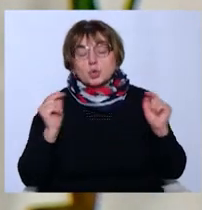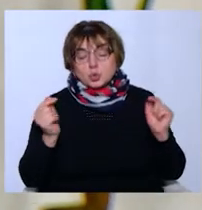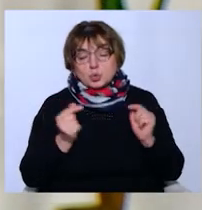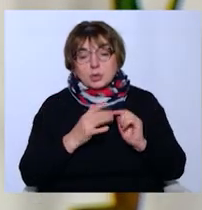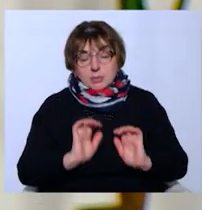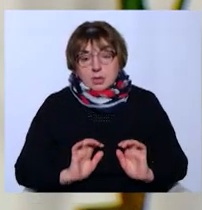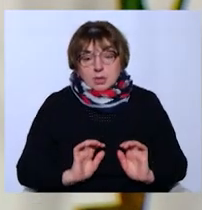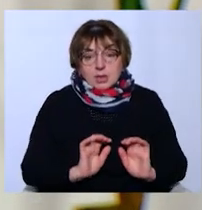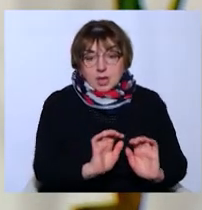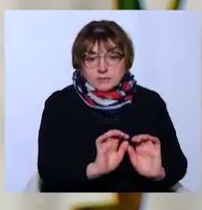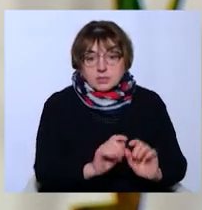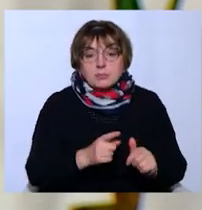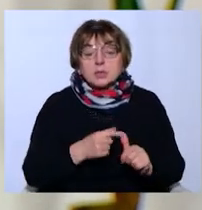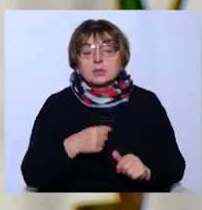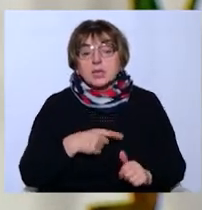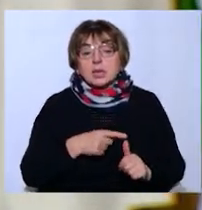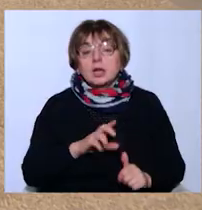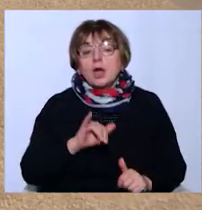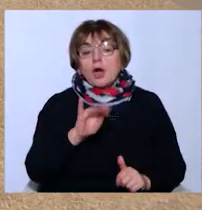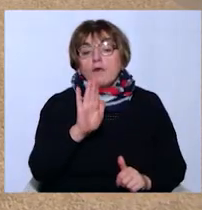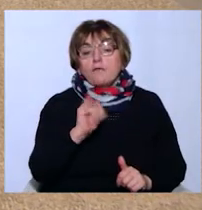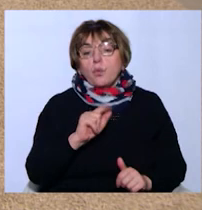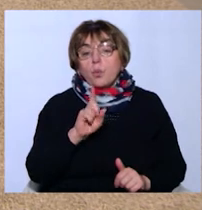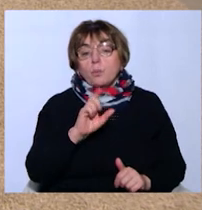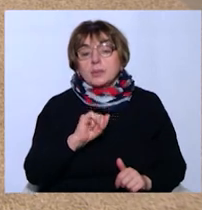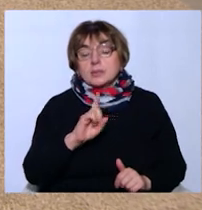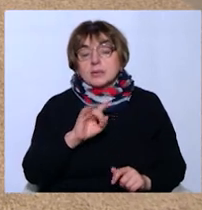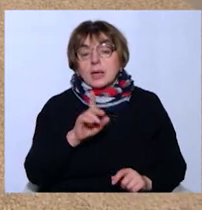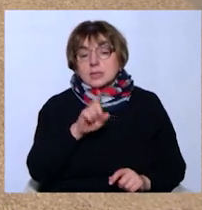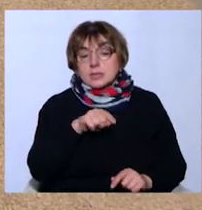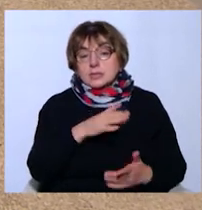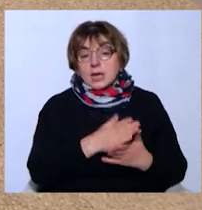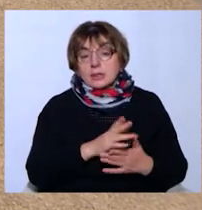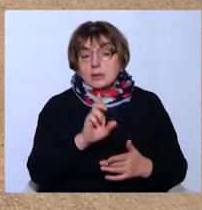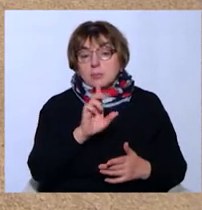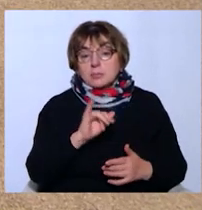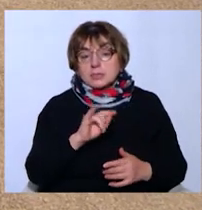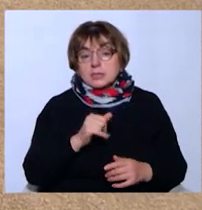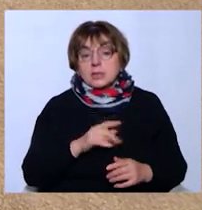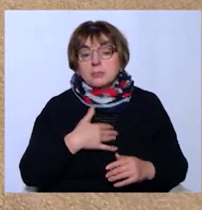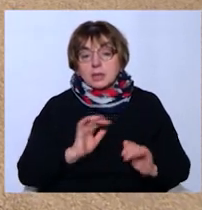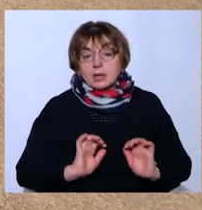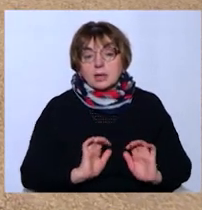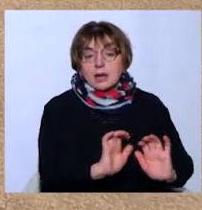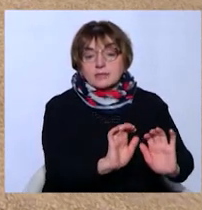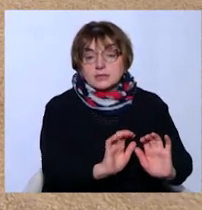მე მაგიდა გავწიე, მას მე ვუბიძგე. ესე იგი, ბიძგია, გავწიე.